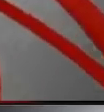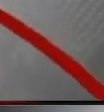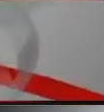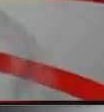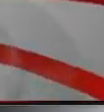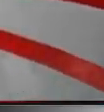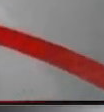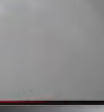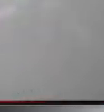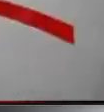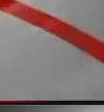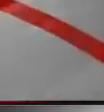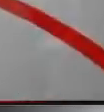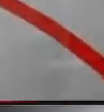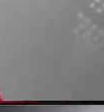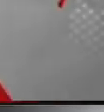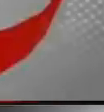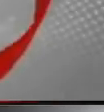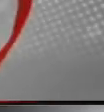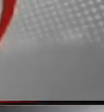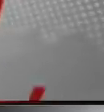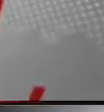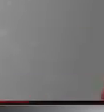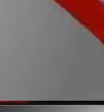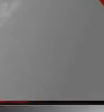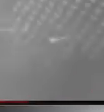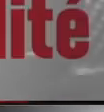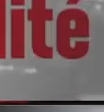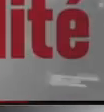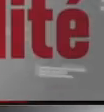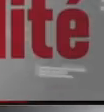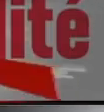Chanel président Jovenel plus tendu et ça c'est comme